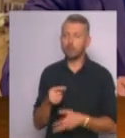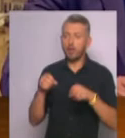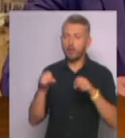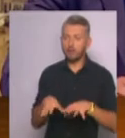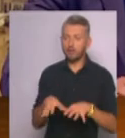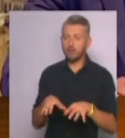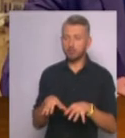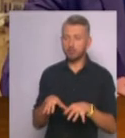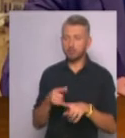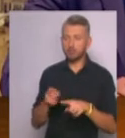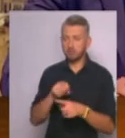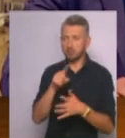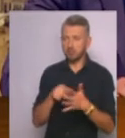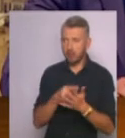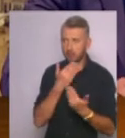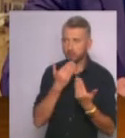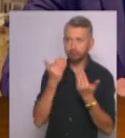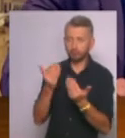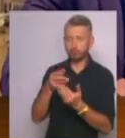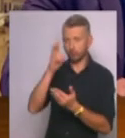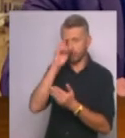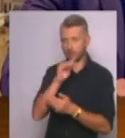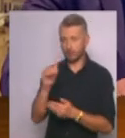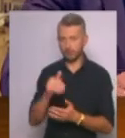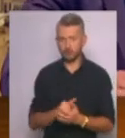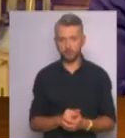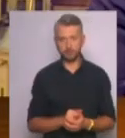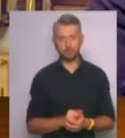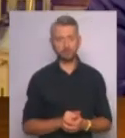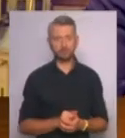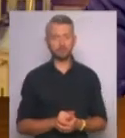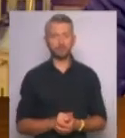саме з цим питанням вийти на державний рівень? Воно